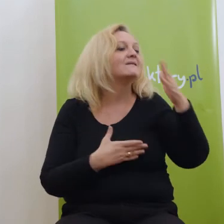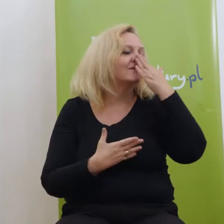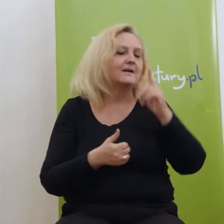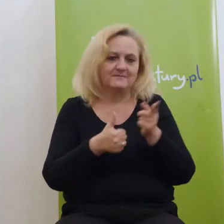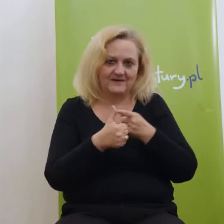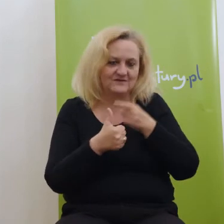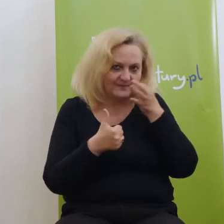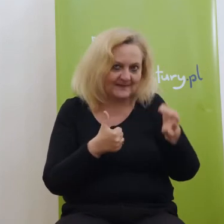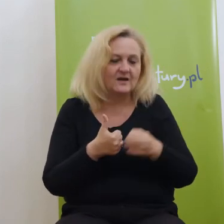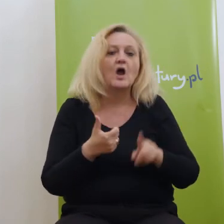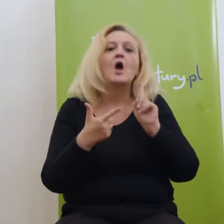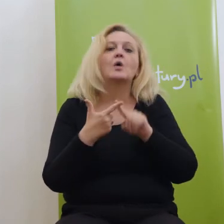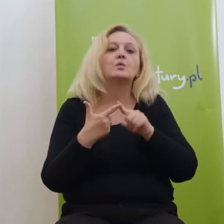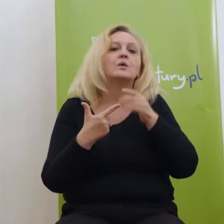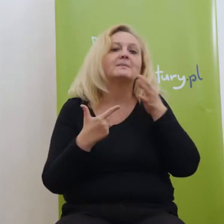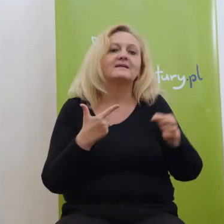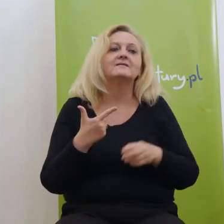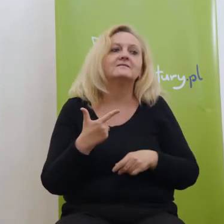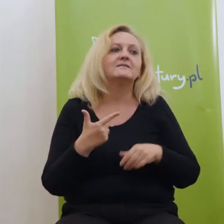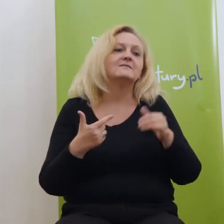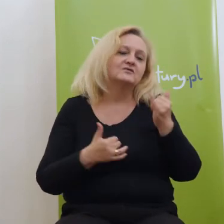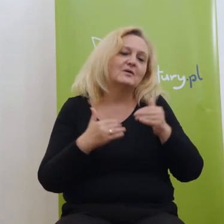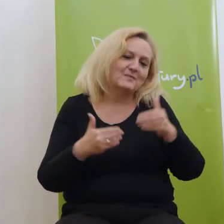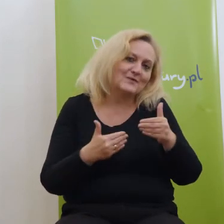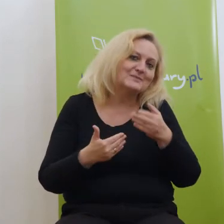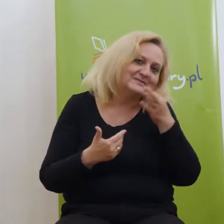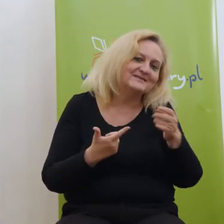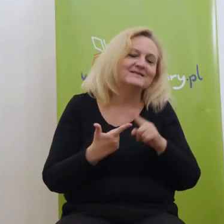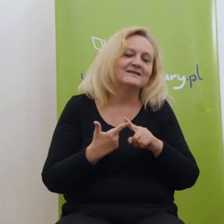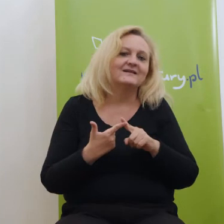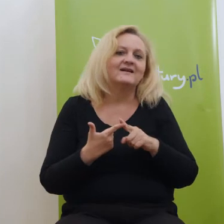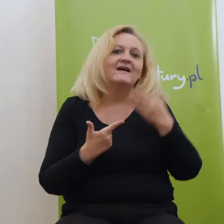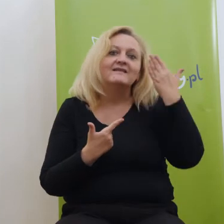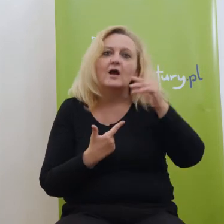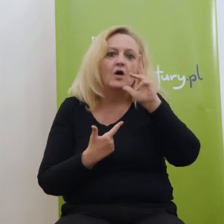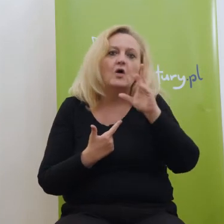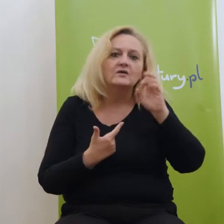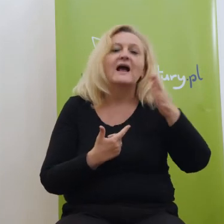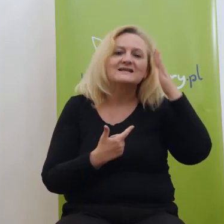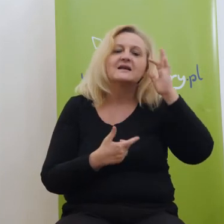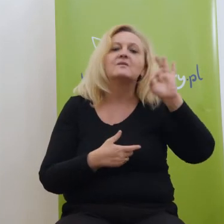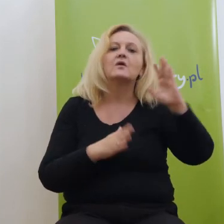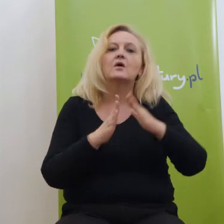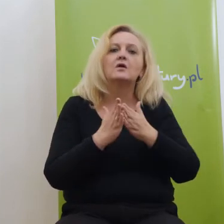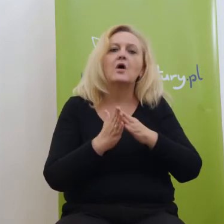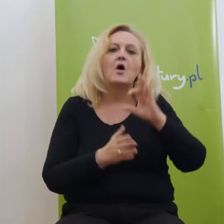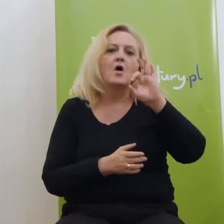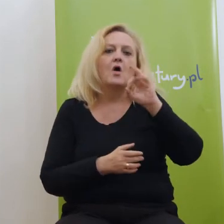pierwsze pytanie. A drugie, jeśli mogę, to nie znam jeszcze Konkol, ale znam pani książkę